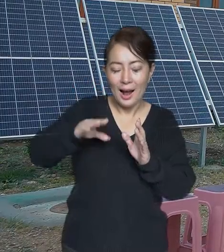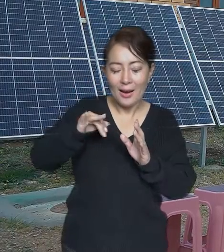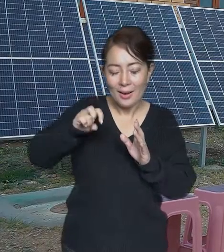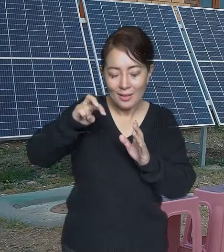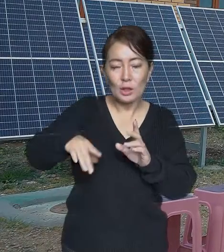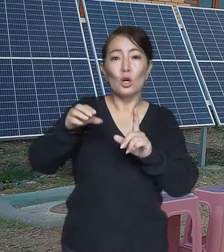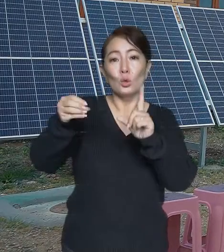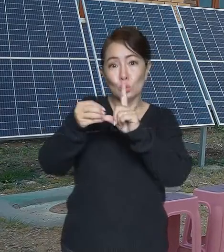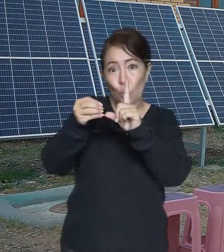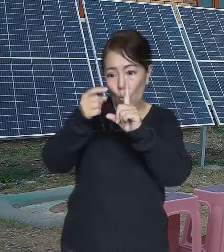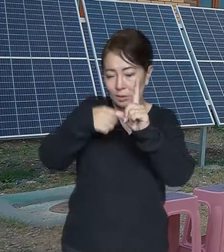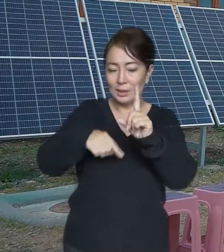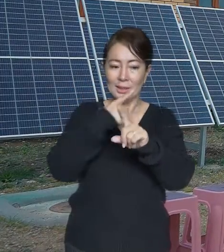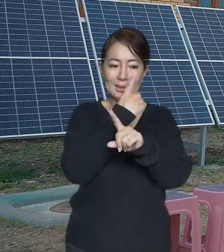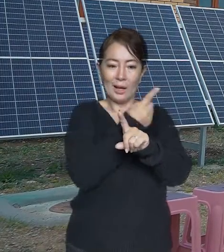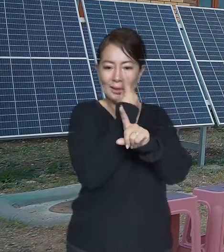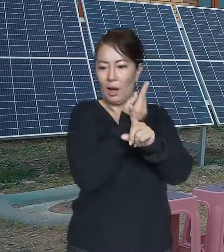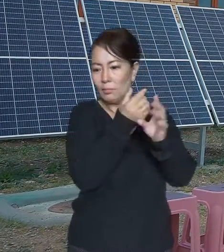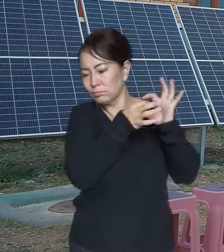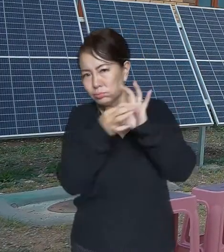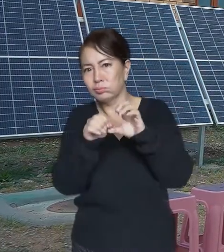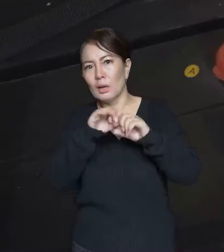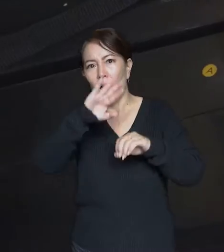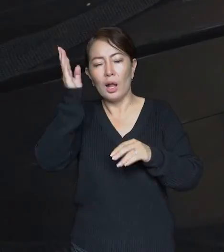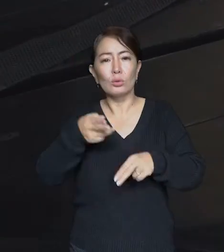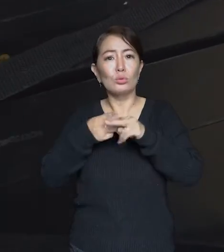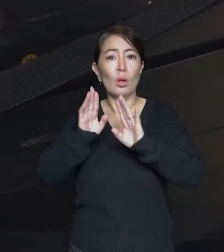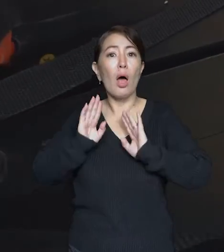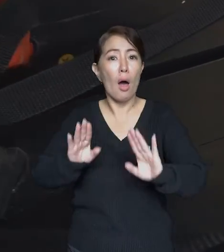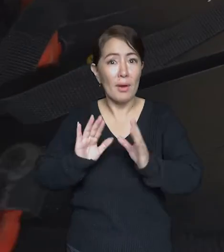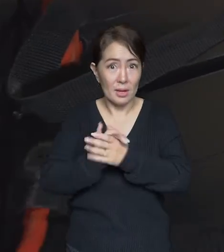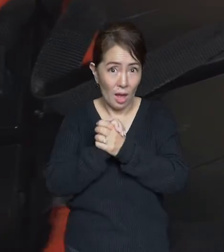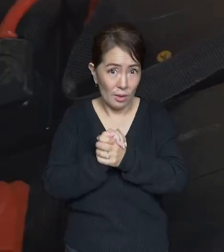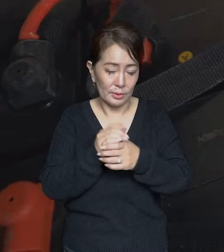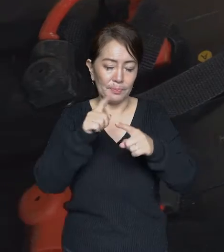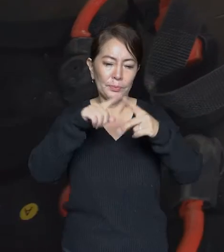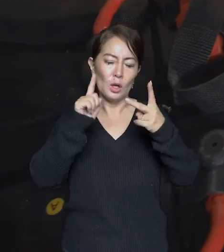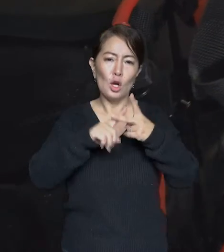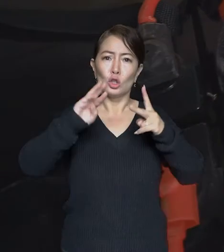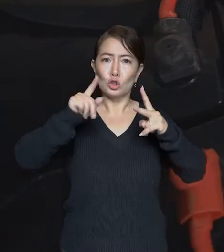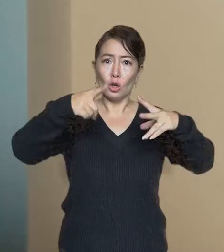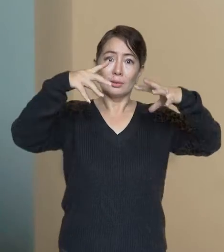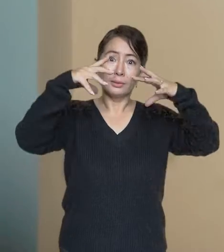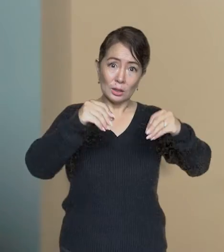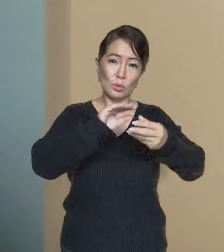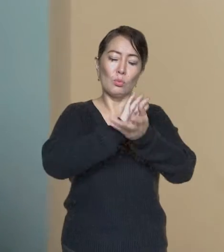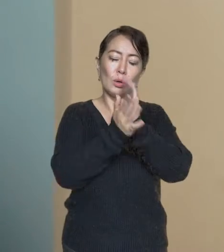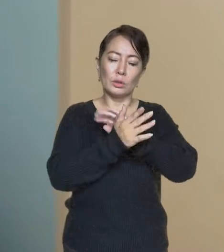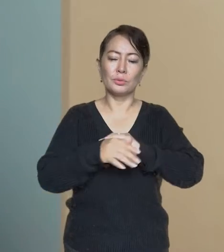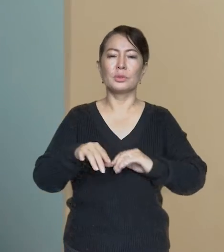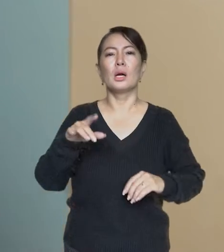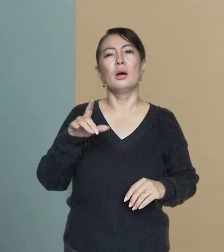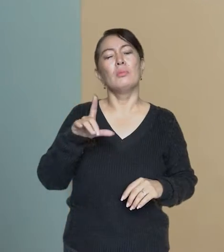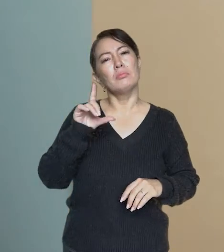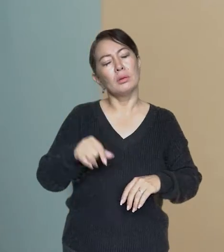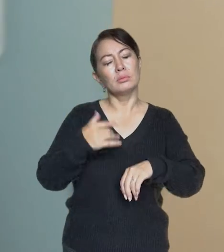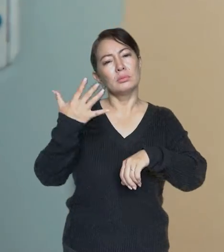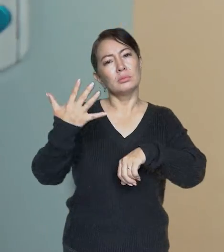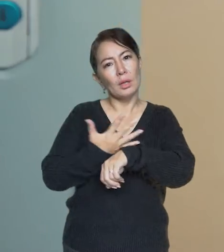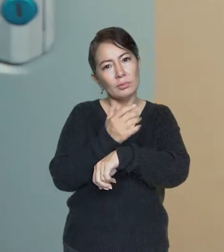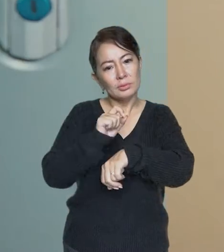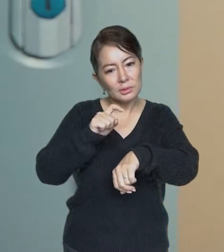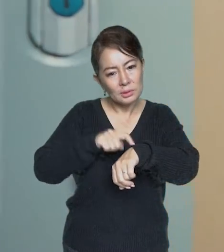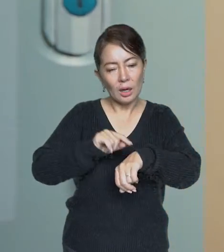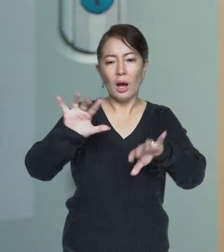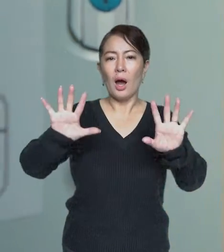цахилгаан эрчим хүчний хангамжийг нь одоо найдвартай байдлыг нь хангах. За хоёрдугаар хэдийгээр тог тасарсан гэсэн тодорхой хугацаанд ер нь багада 5-аас 10